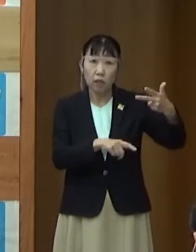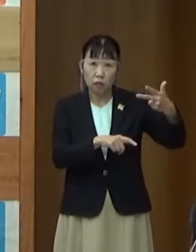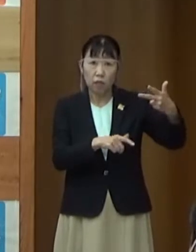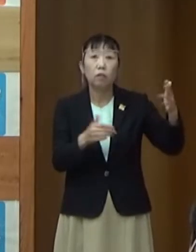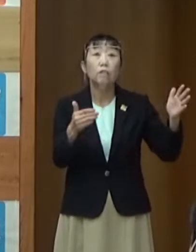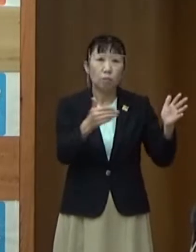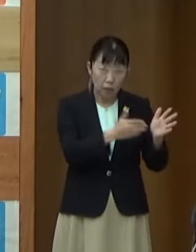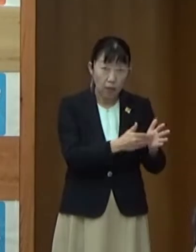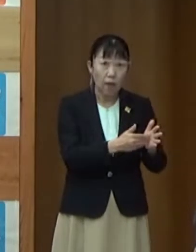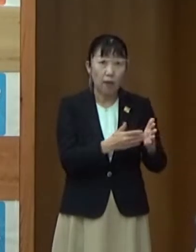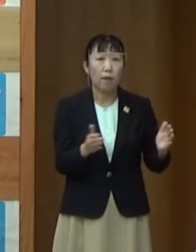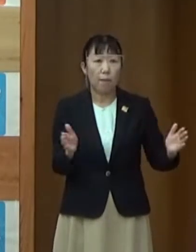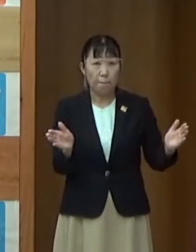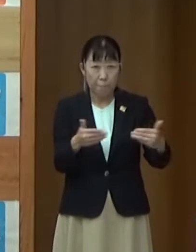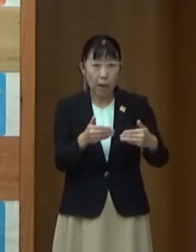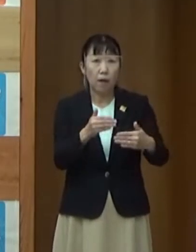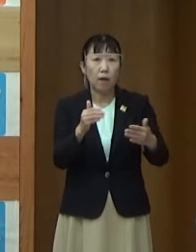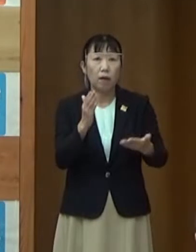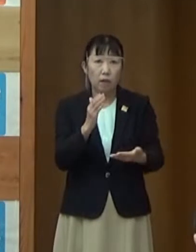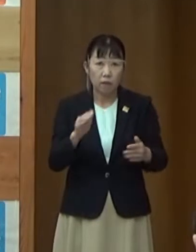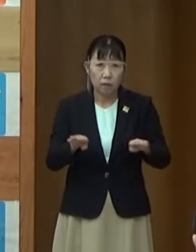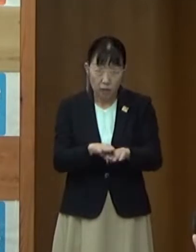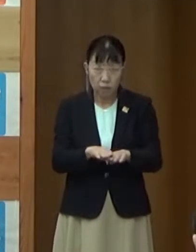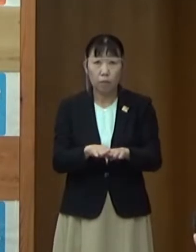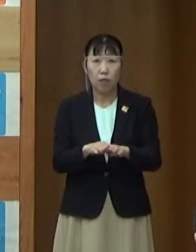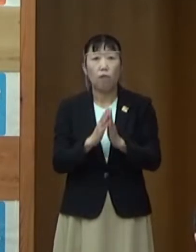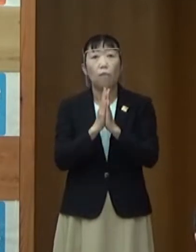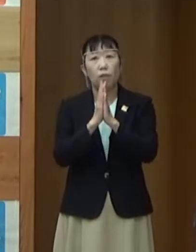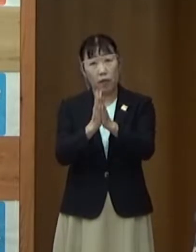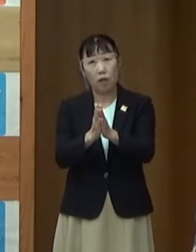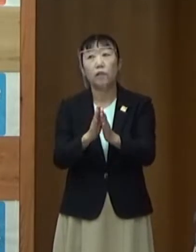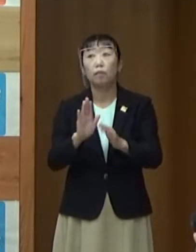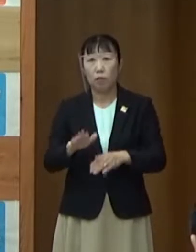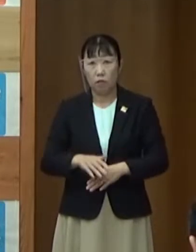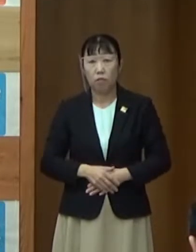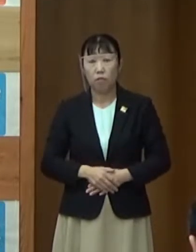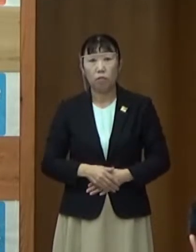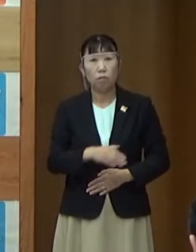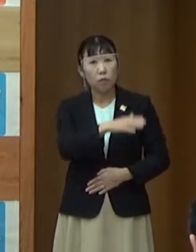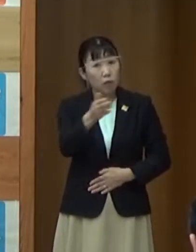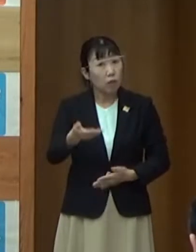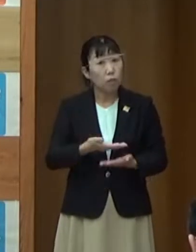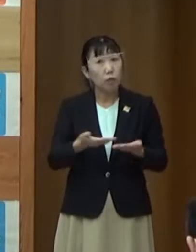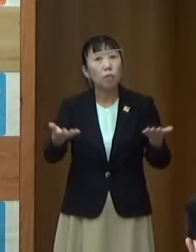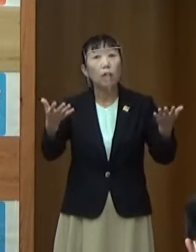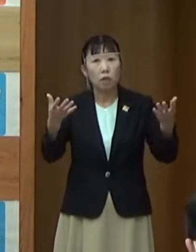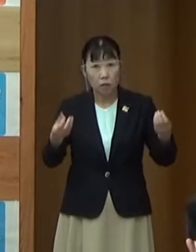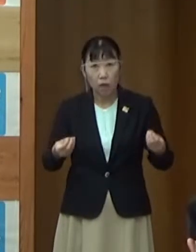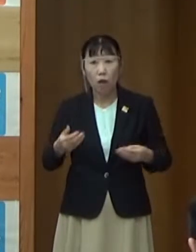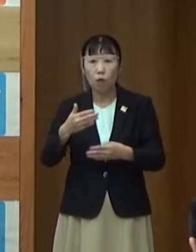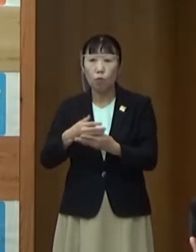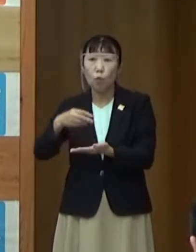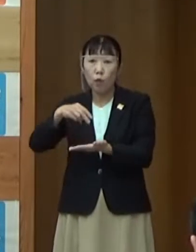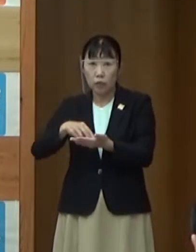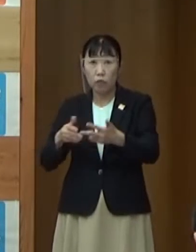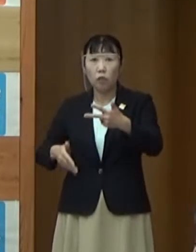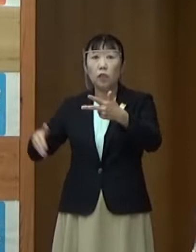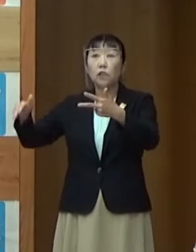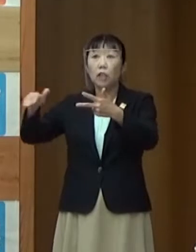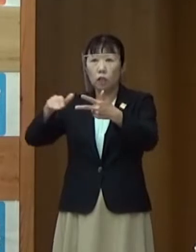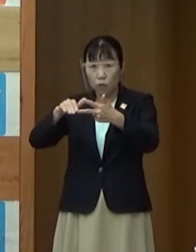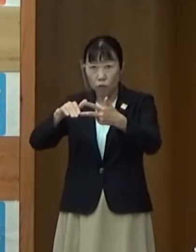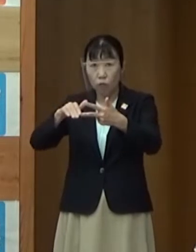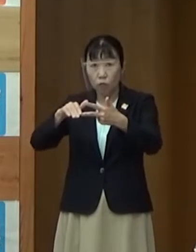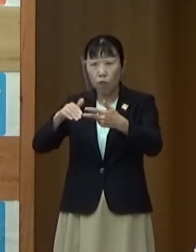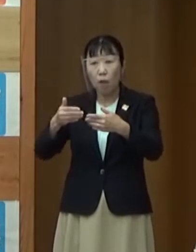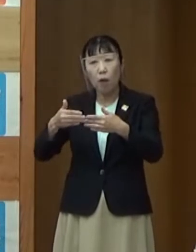。記者の皆様にこちらもお配りさせていただきましたけれども、同立の施設についてはもうすでに対応を決